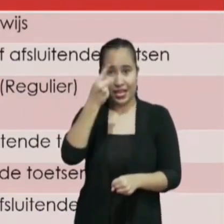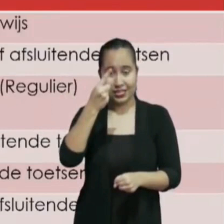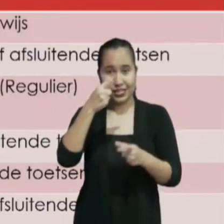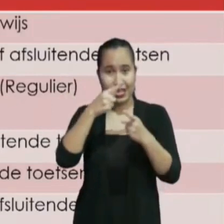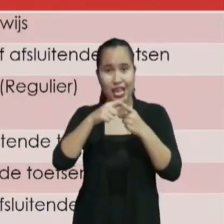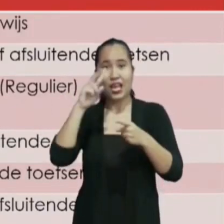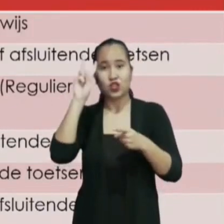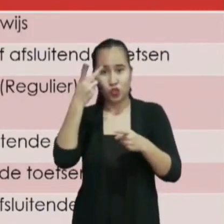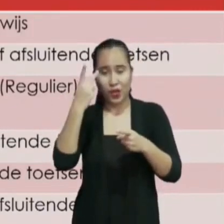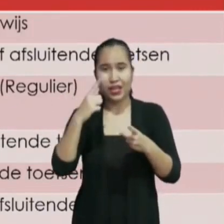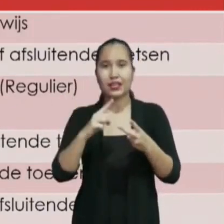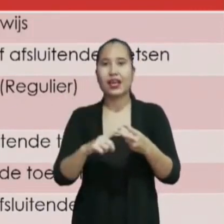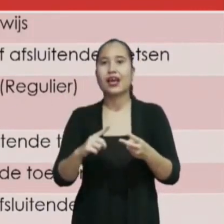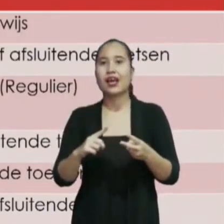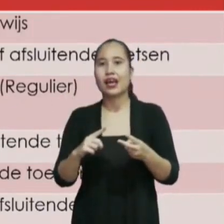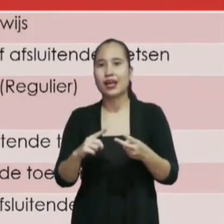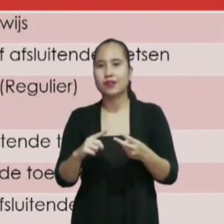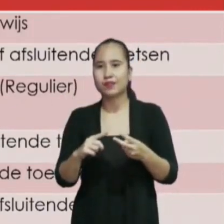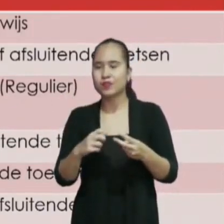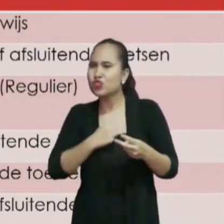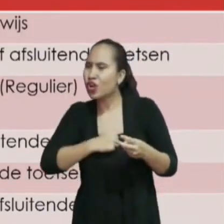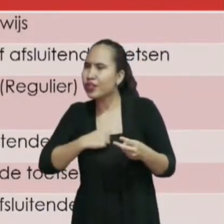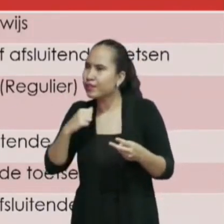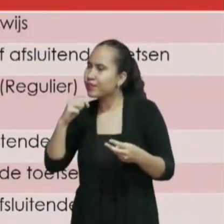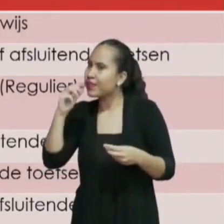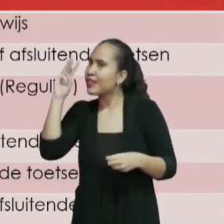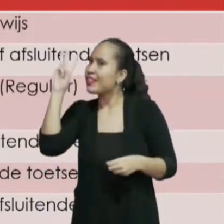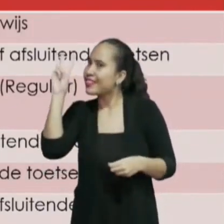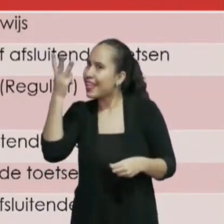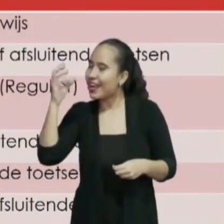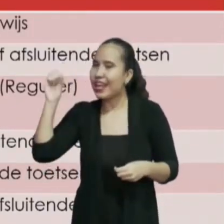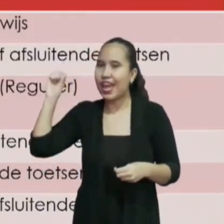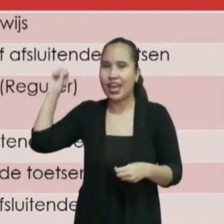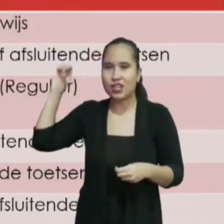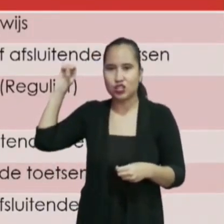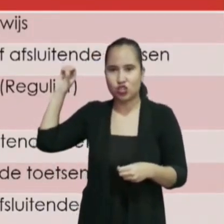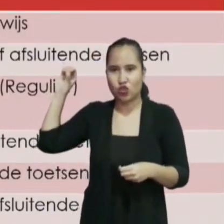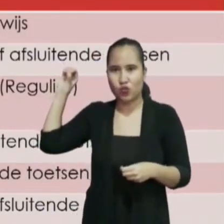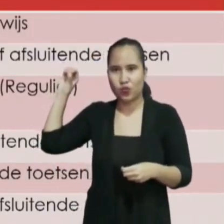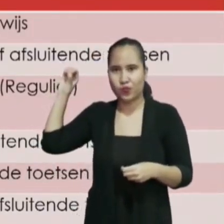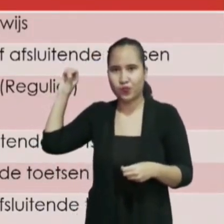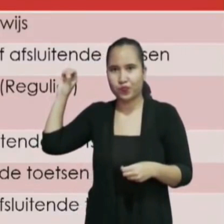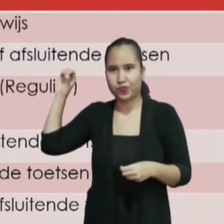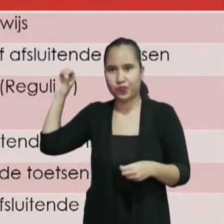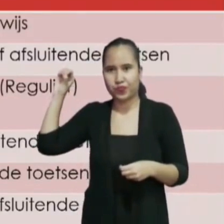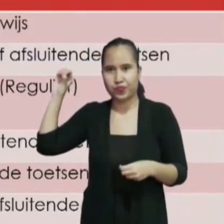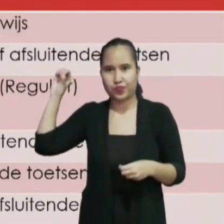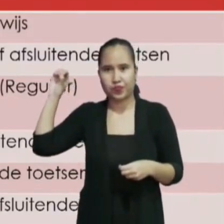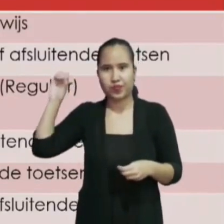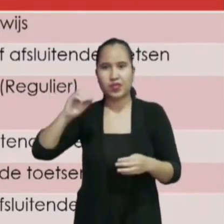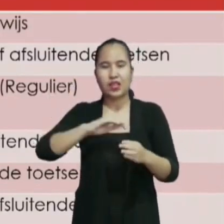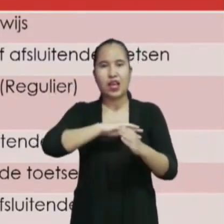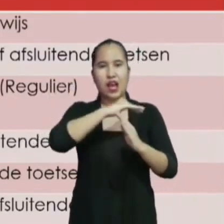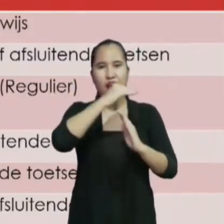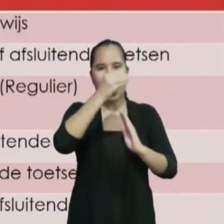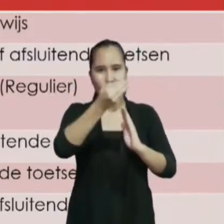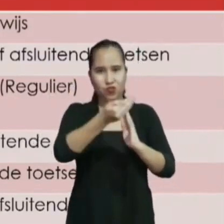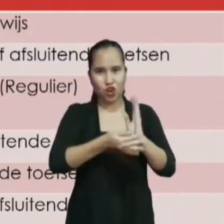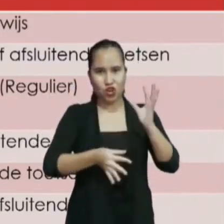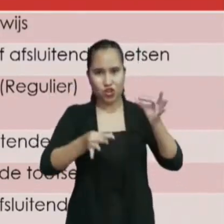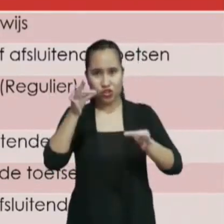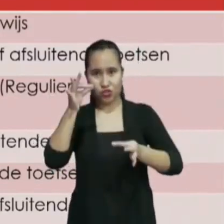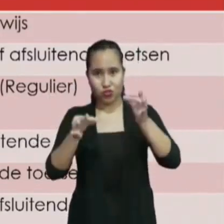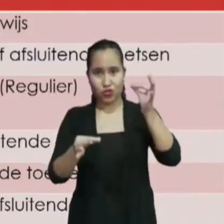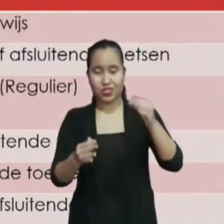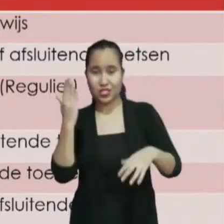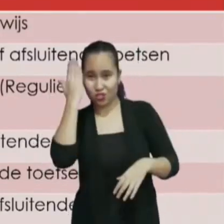SO, tweede SO en het derde SO. Nee, sorry. Het derde SO, dat zal zijn de afsluitende toets die de